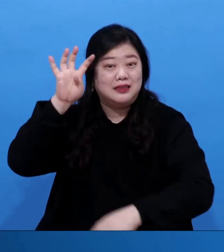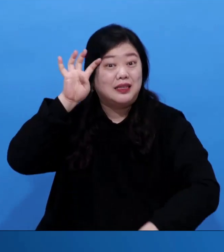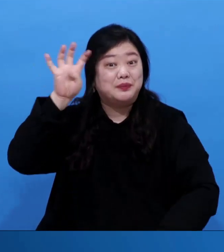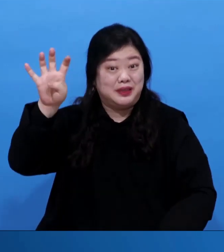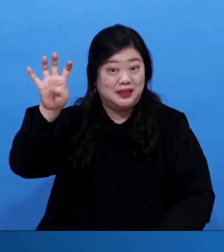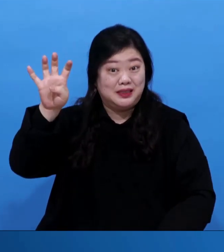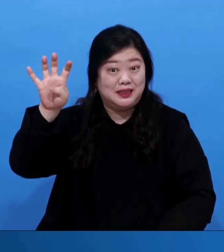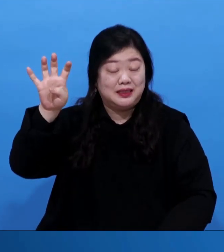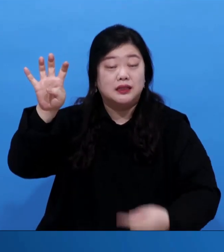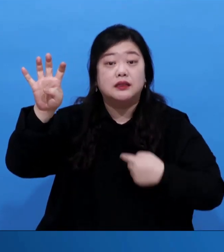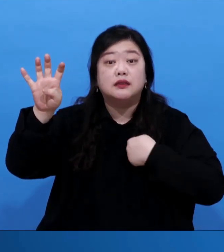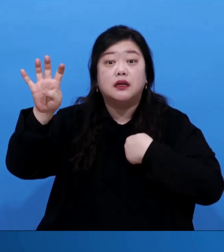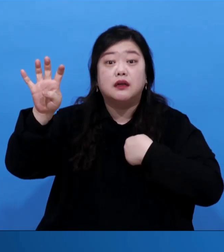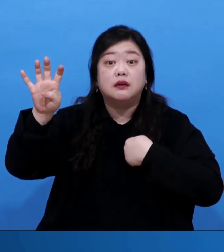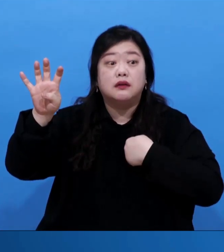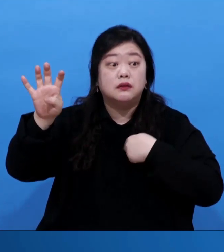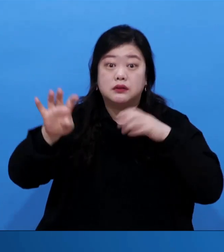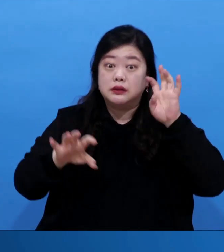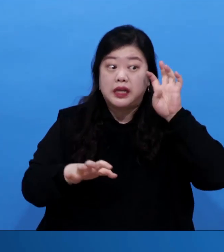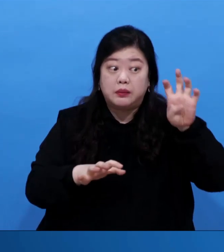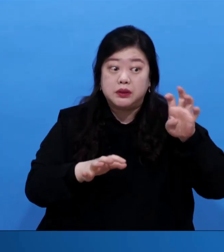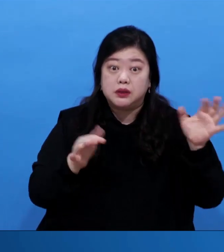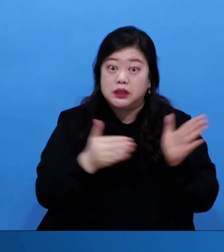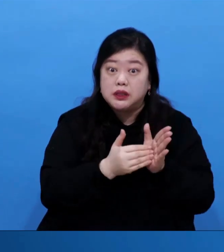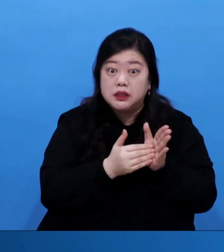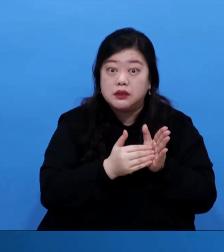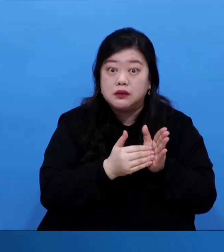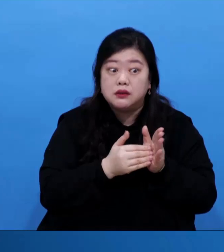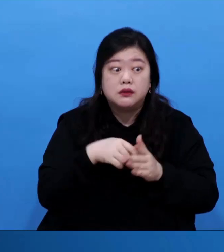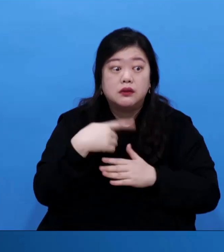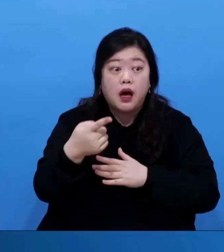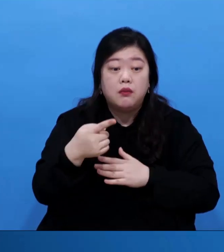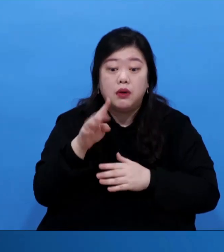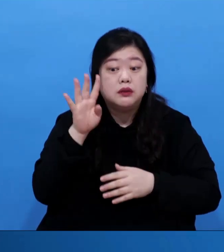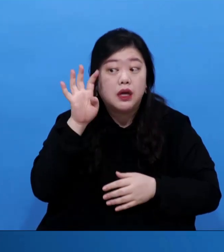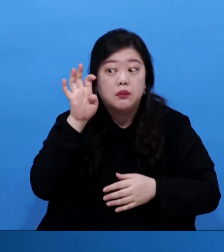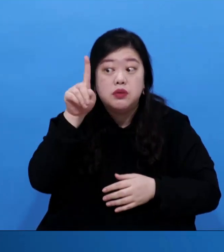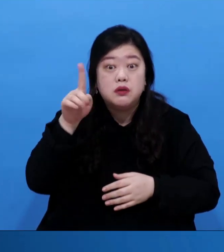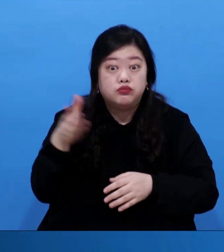매일 하는 겁니다. So I'm not just doing this for 40 days. I'm doing it every day.